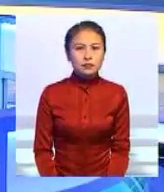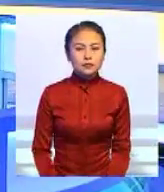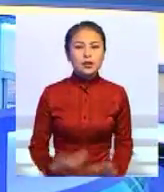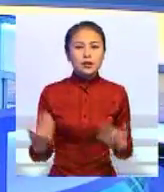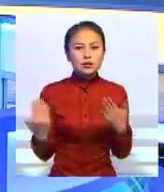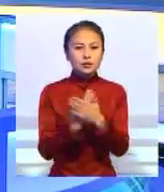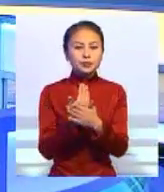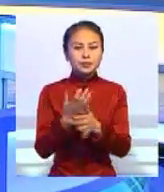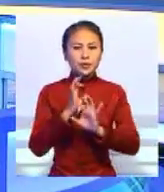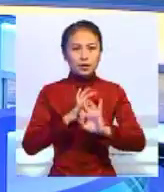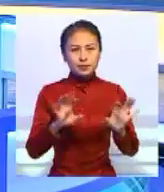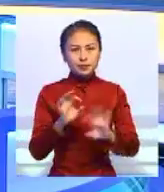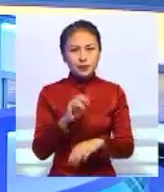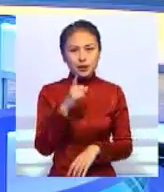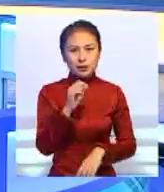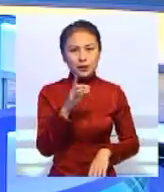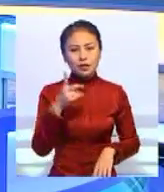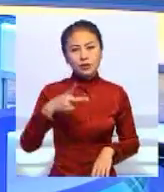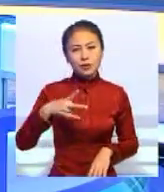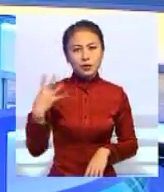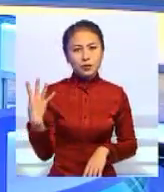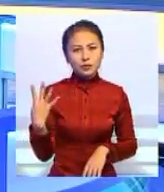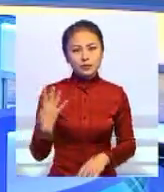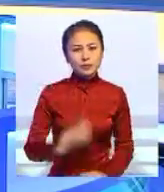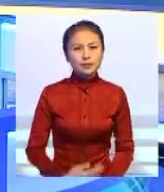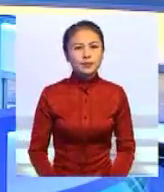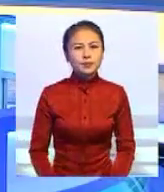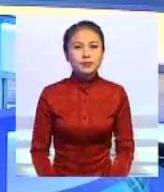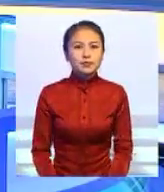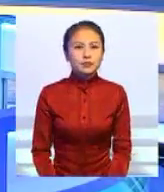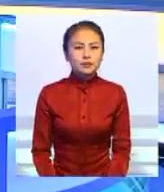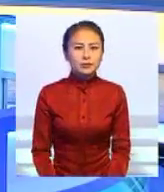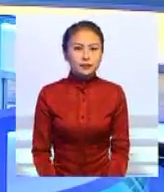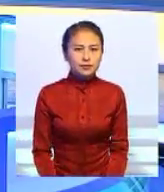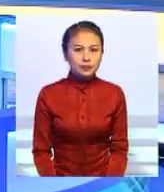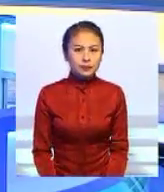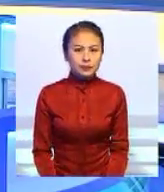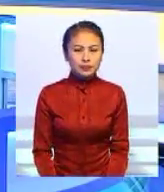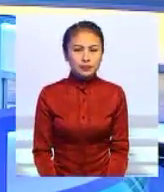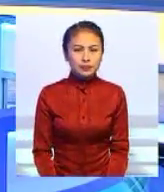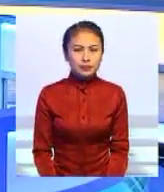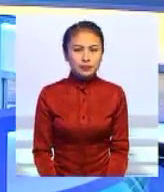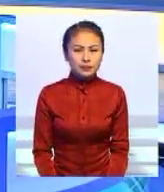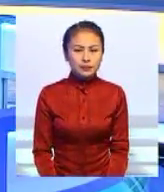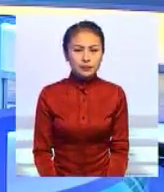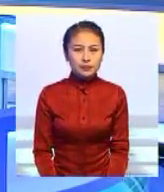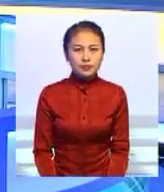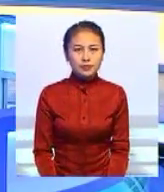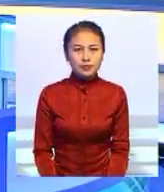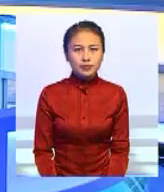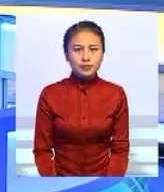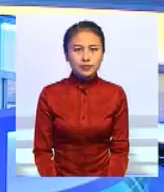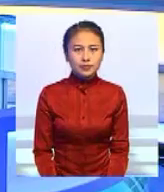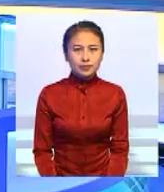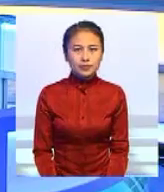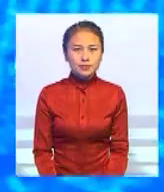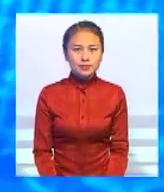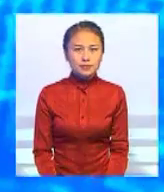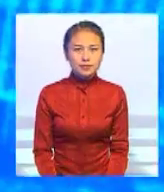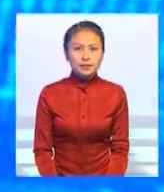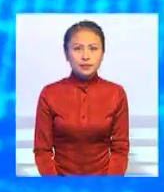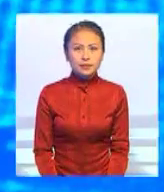Көгілдір экранға көз түкен көрермен, қайырлы күн. Әріптесім Жанбота Сәрсенбаева және мен ғалым Кәлмен соңғы ақпараттық топтамамен таныстырамыз.